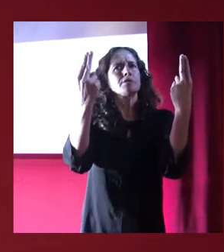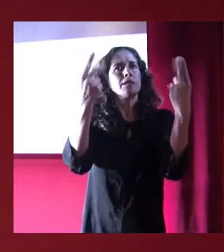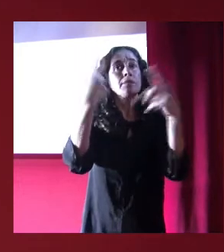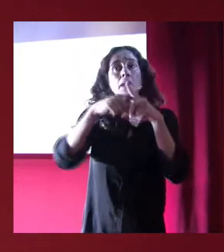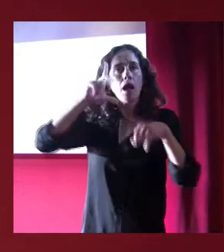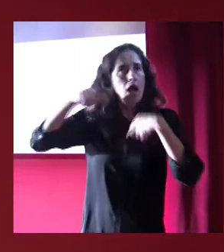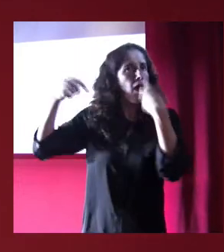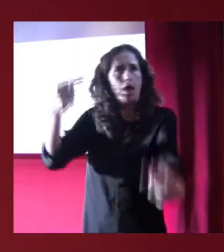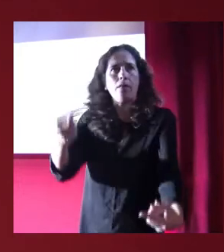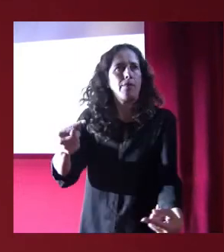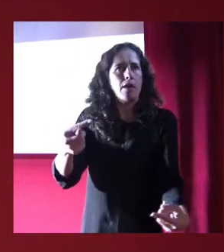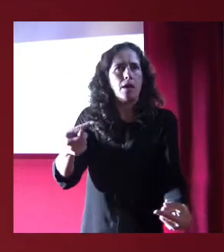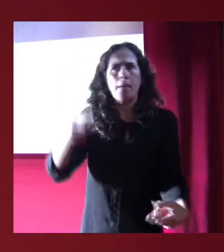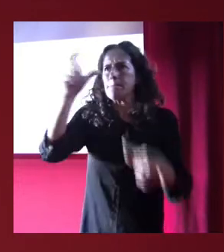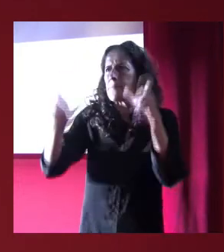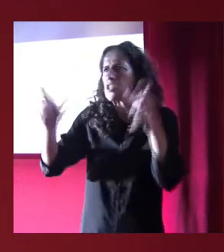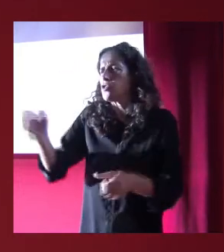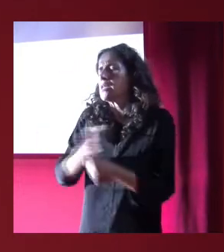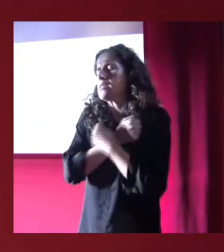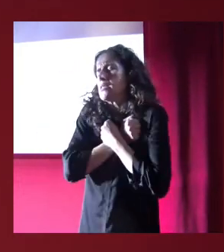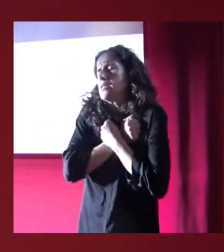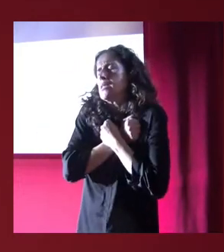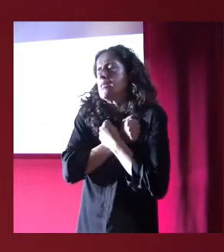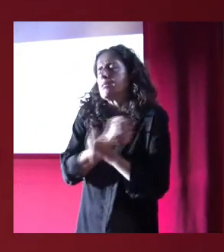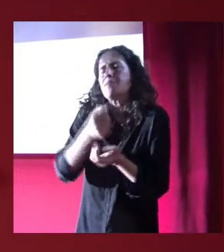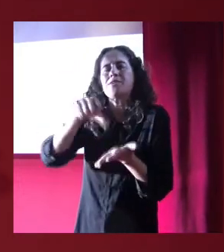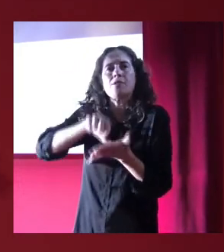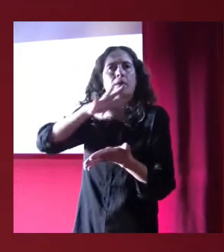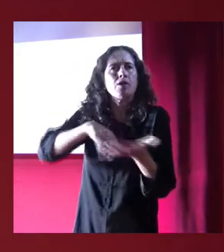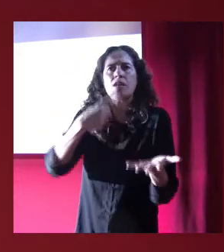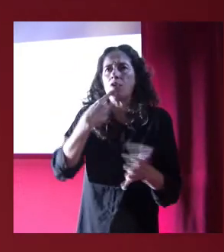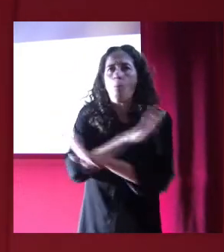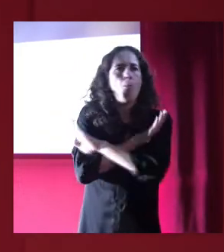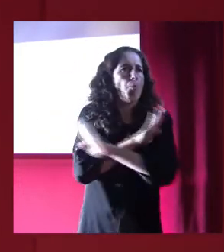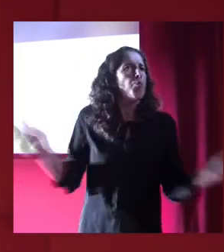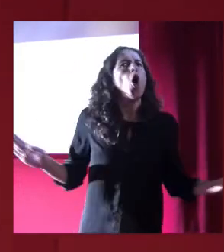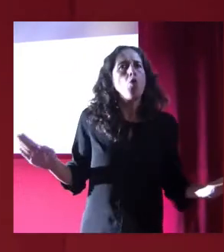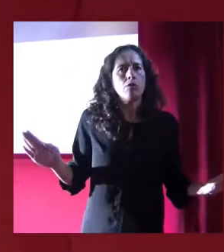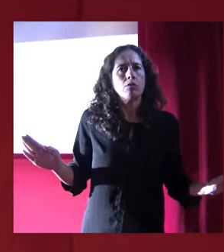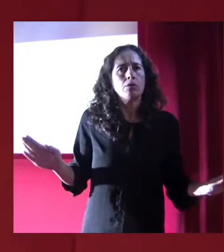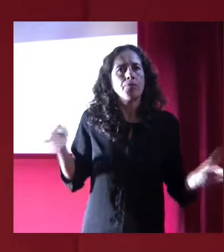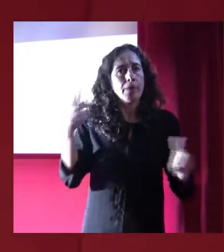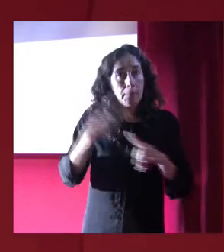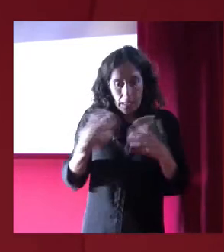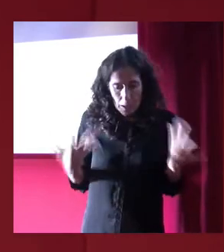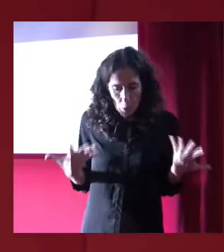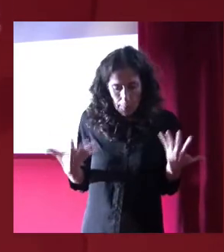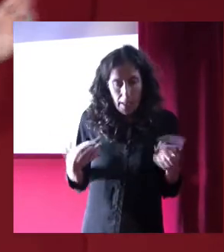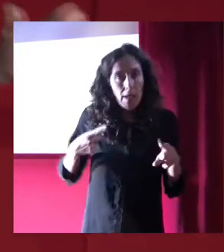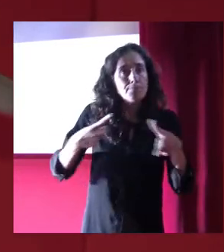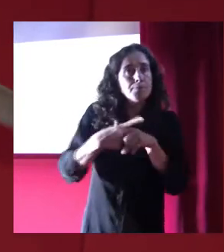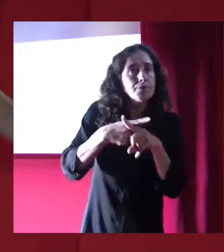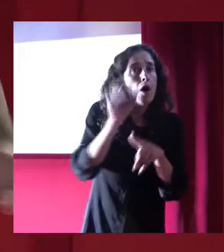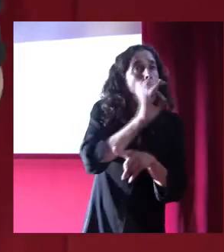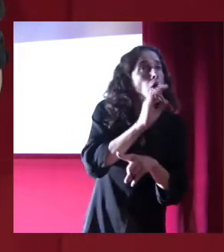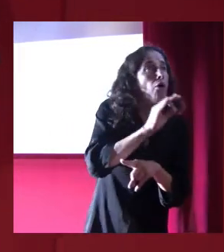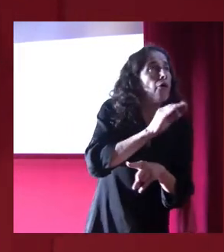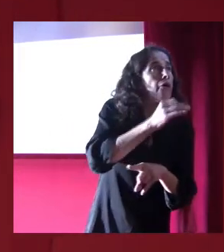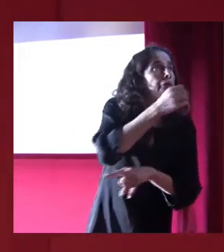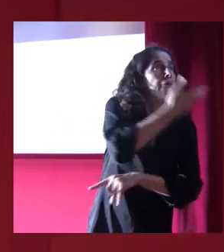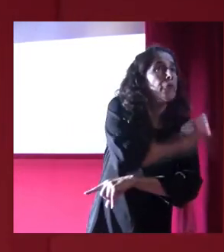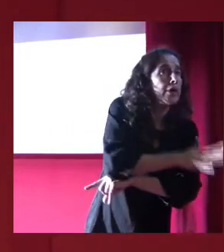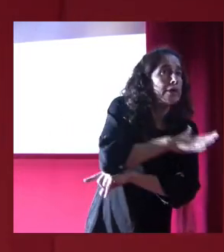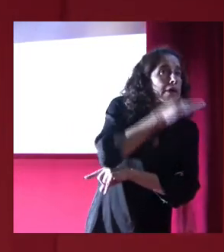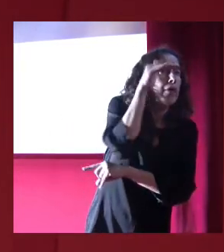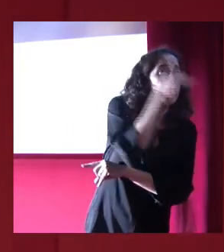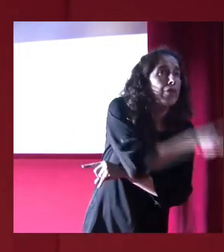cada dia hi ha més gent que estima Barcelona que diu prou. Perquè vivim en una cruïlla, o degradació o